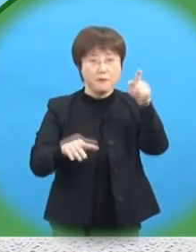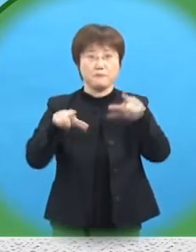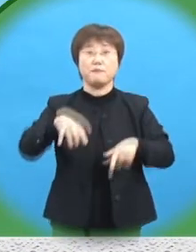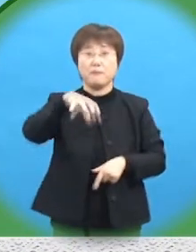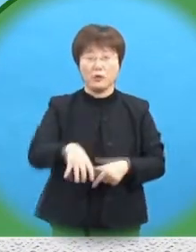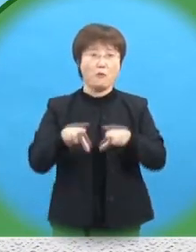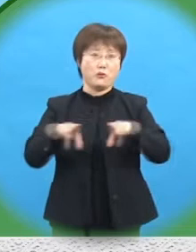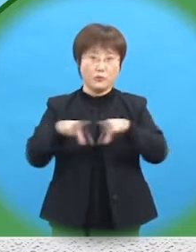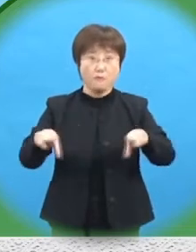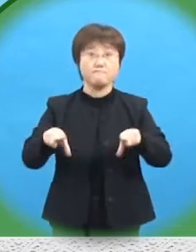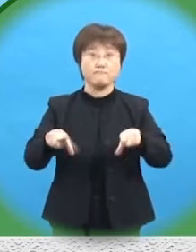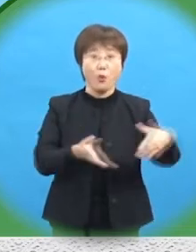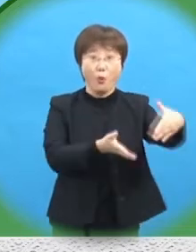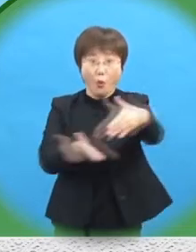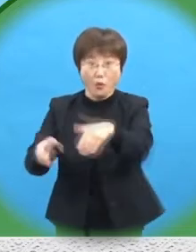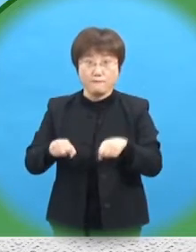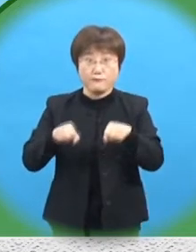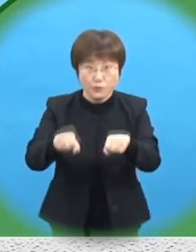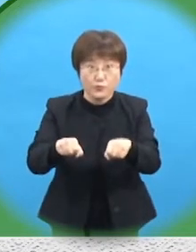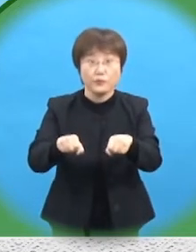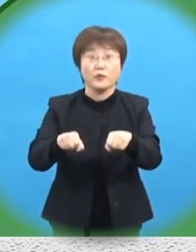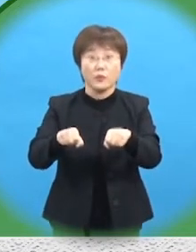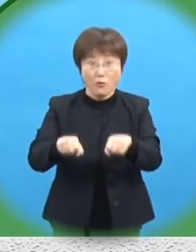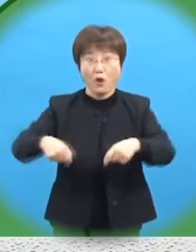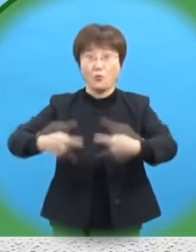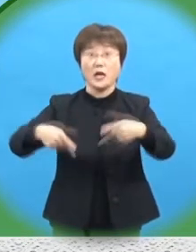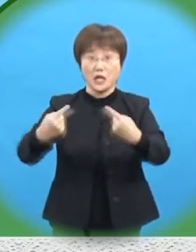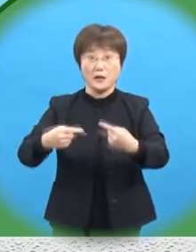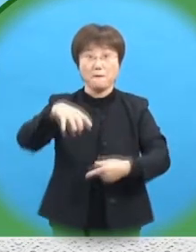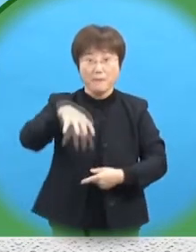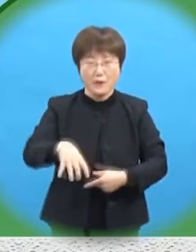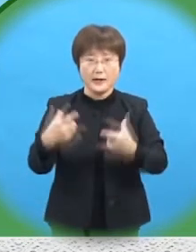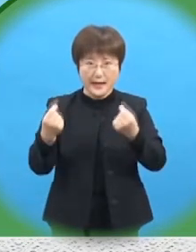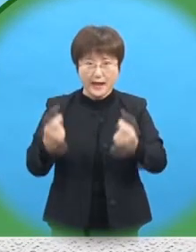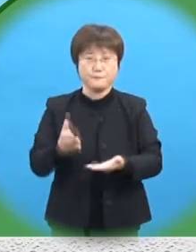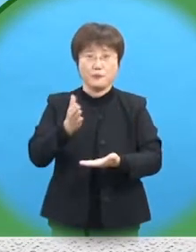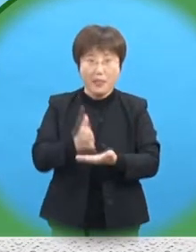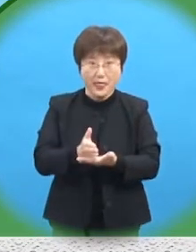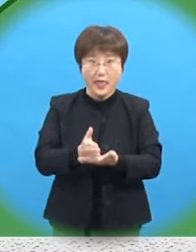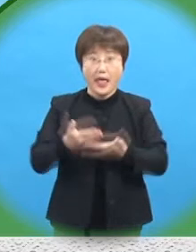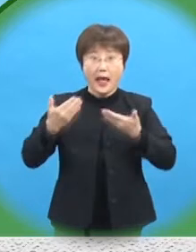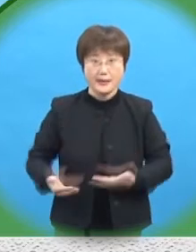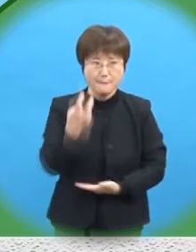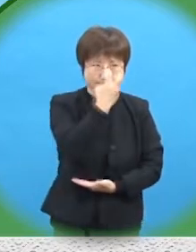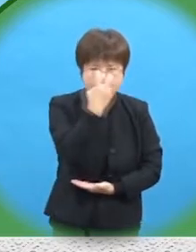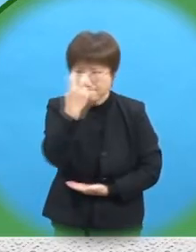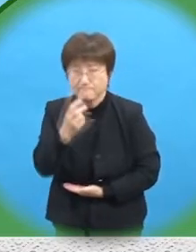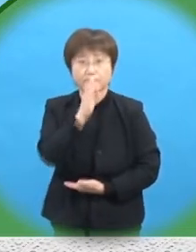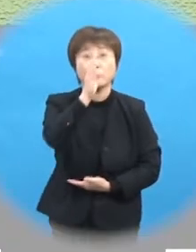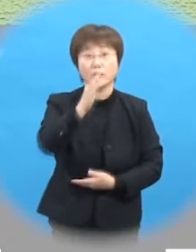ちろん、大通りに出る時や踏切などは必ず止まって安全を確認しまし